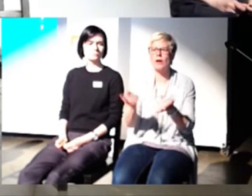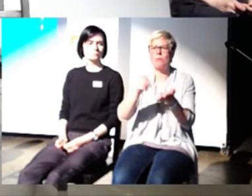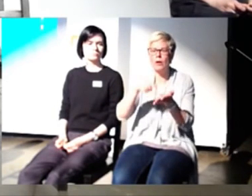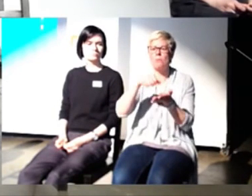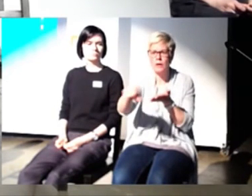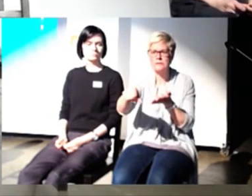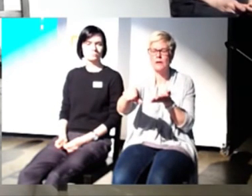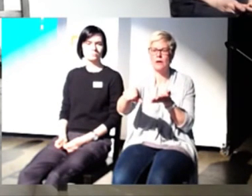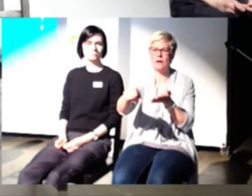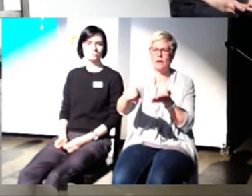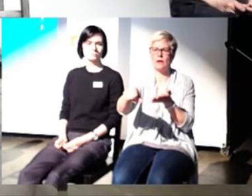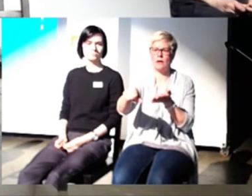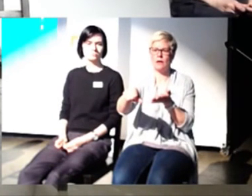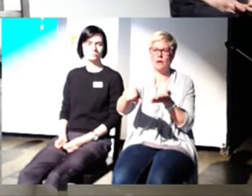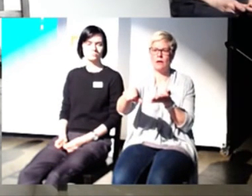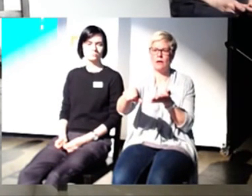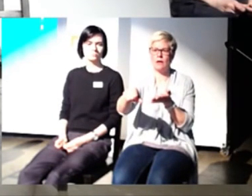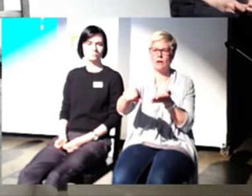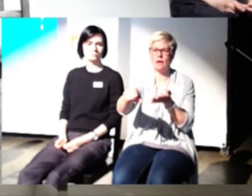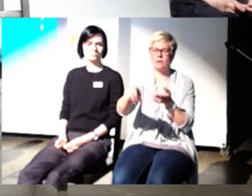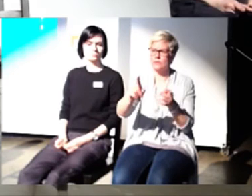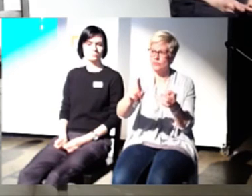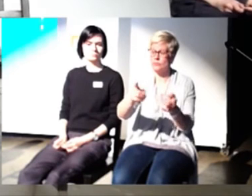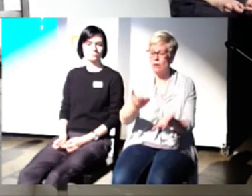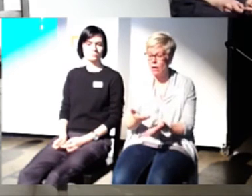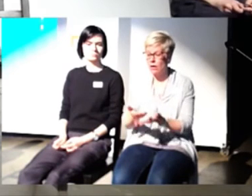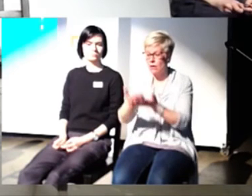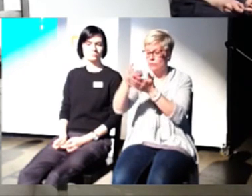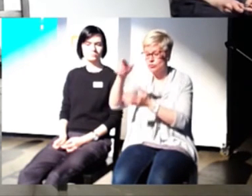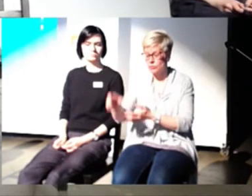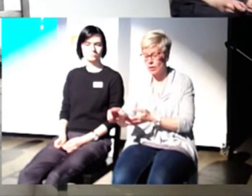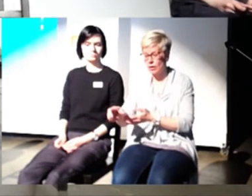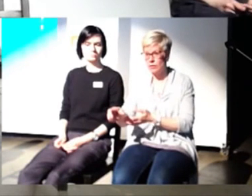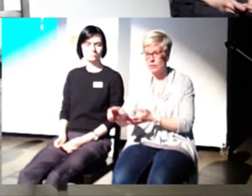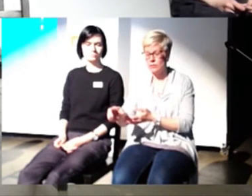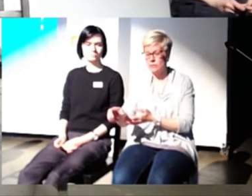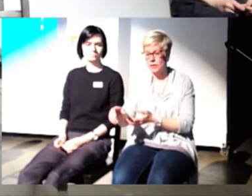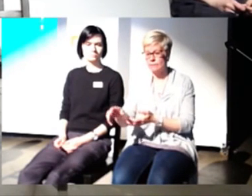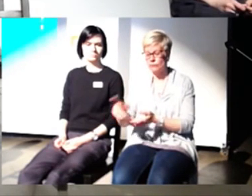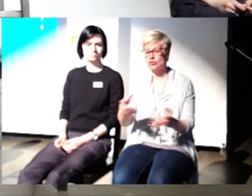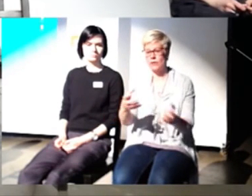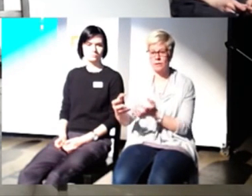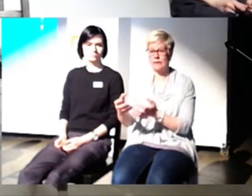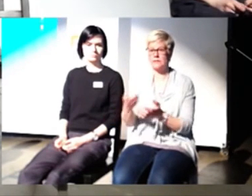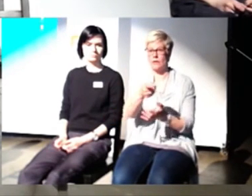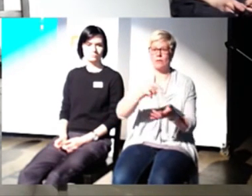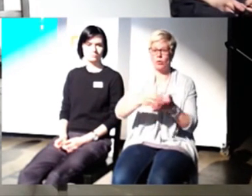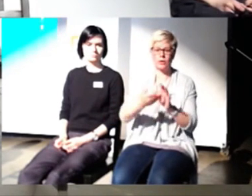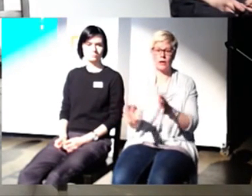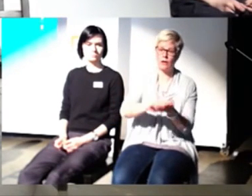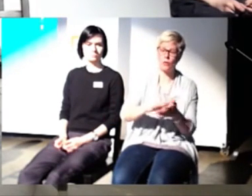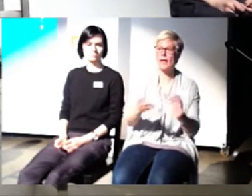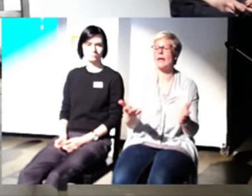sen avustajan tarvitsijan kontolle. Mutta sitten toisaalta esimerkiksi kunnat,